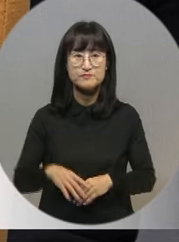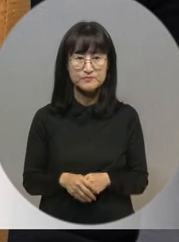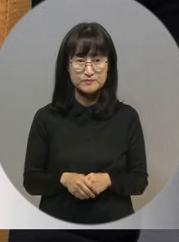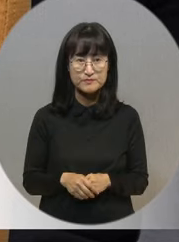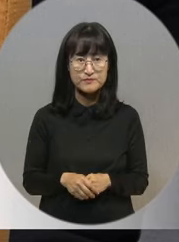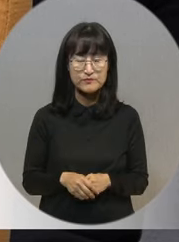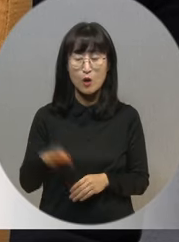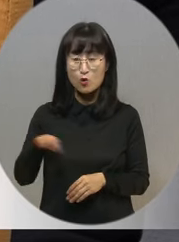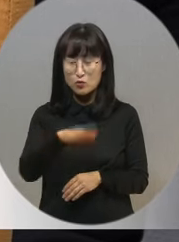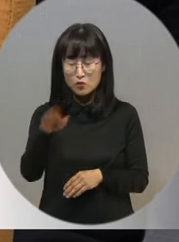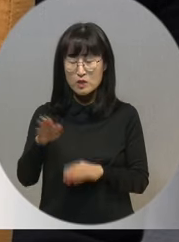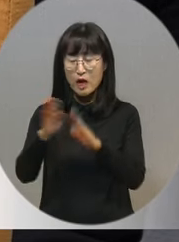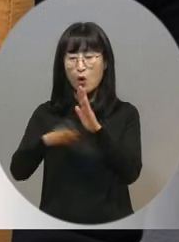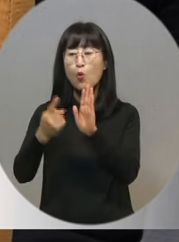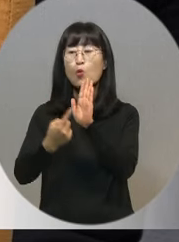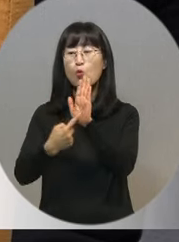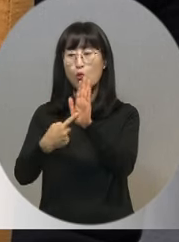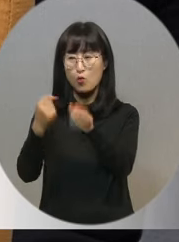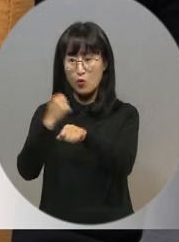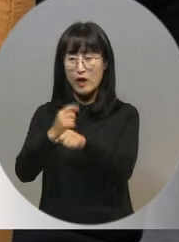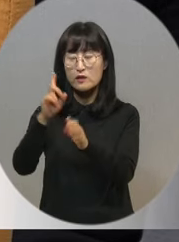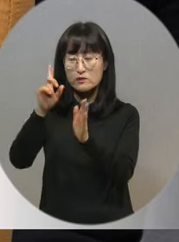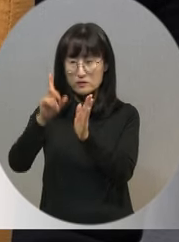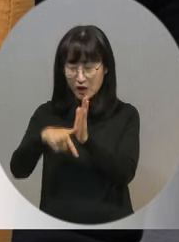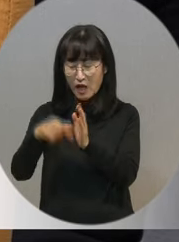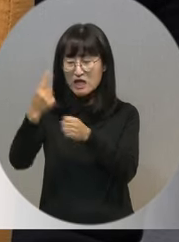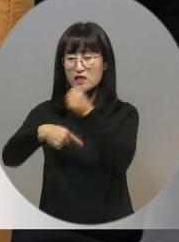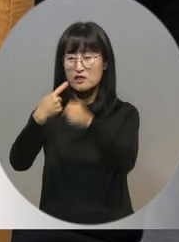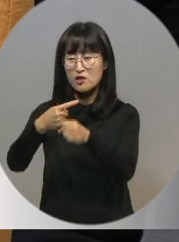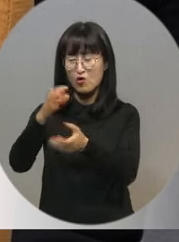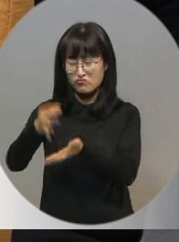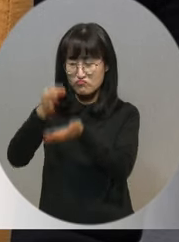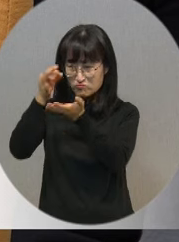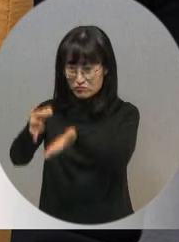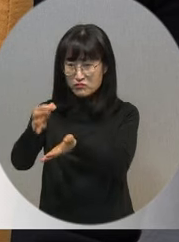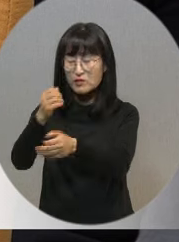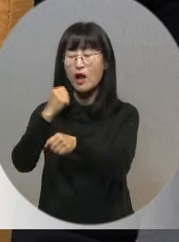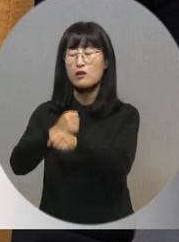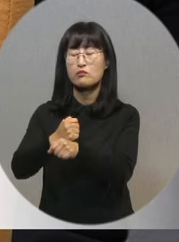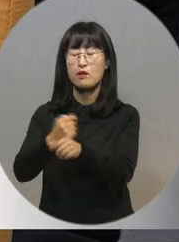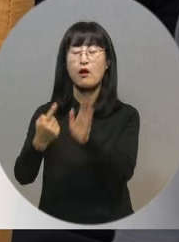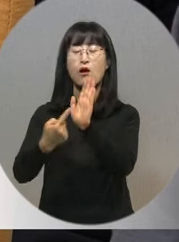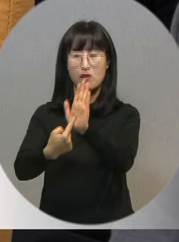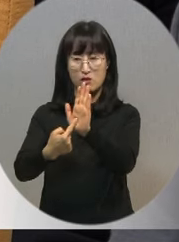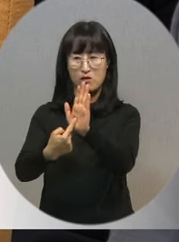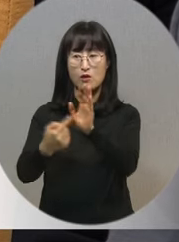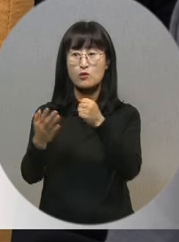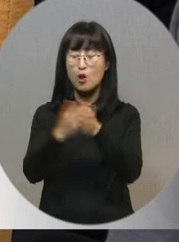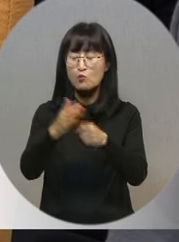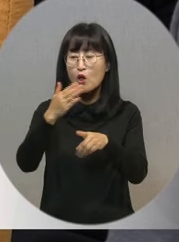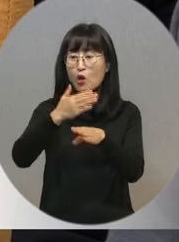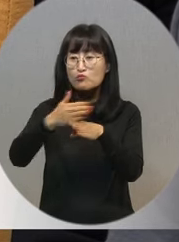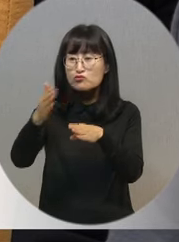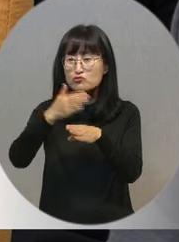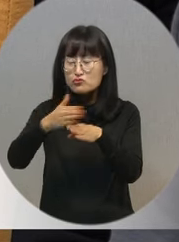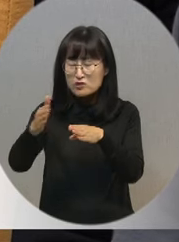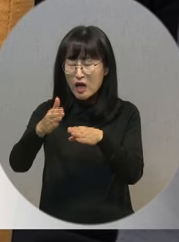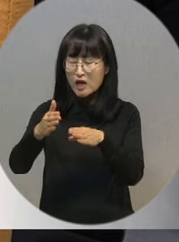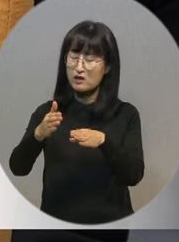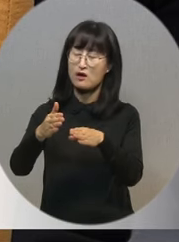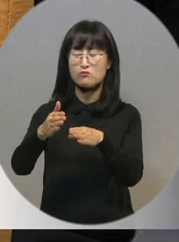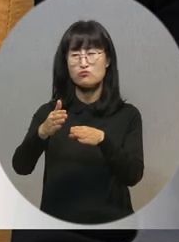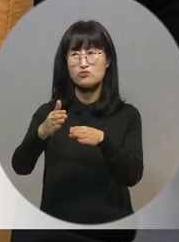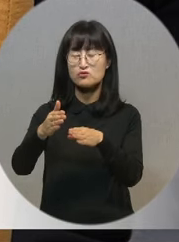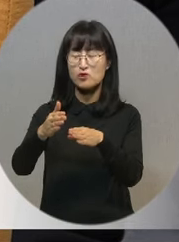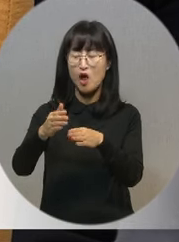저희가 공고를 낼 때 연합으로 공고를 낸 상태입니다 그러니까 공사법에 분할 납부할 수 있는 근거는 있지만 저희가